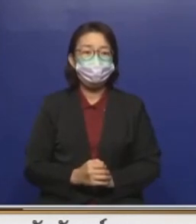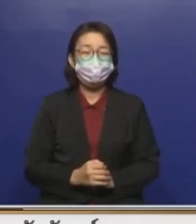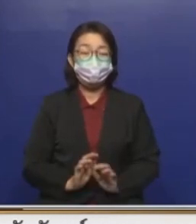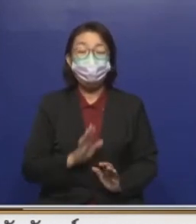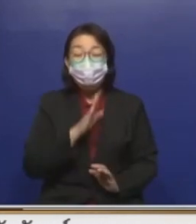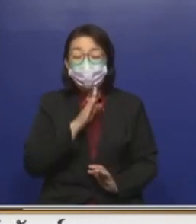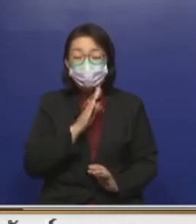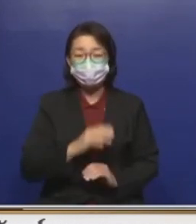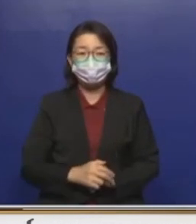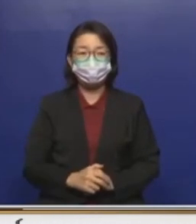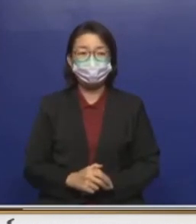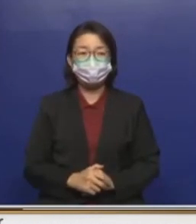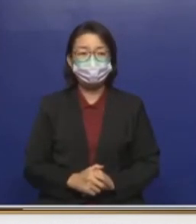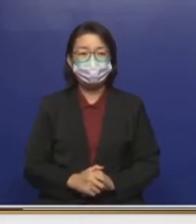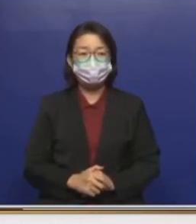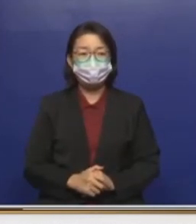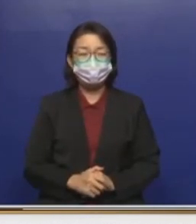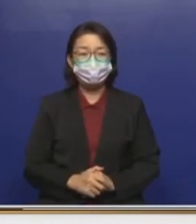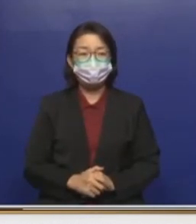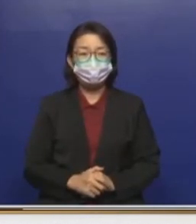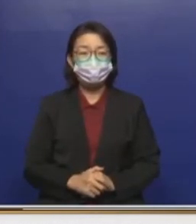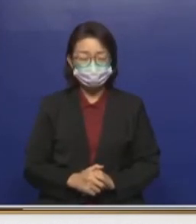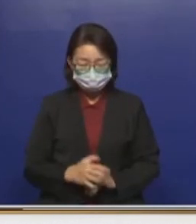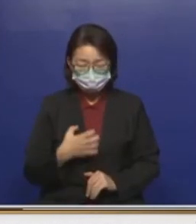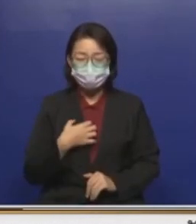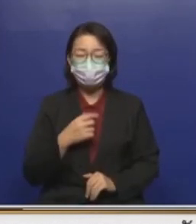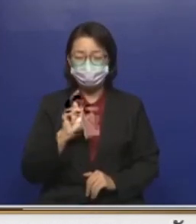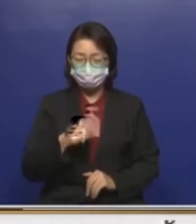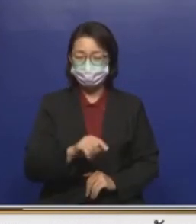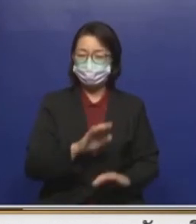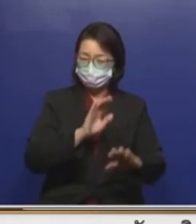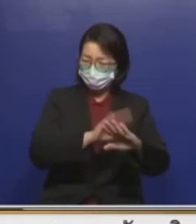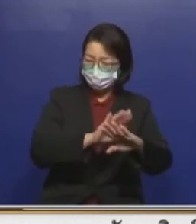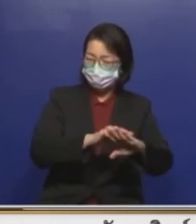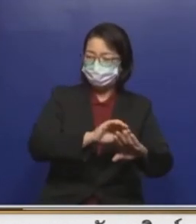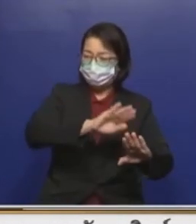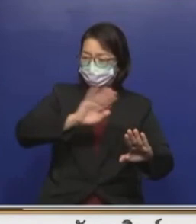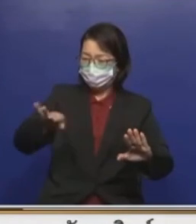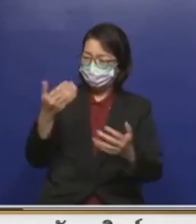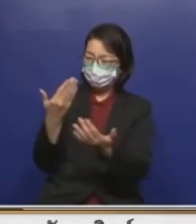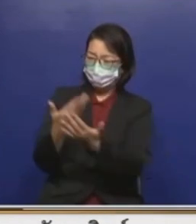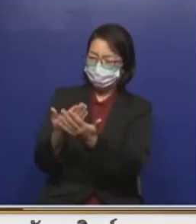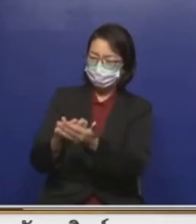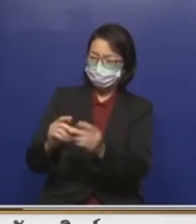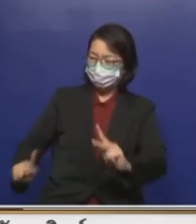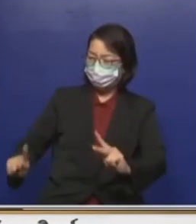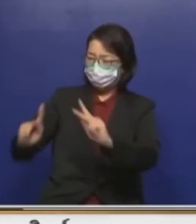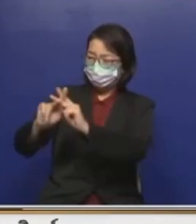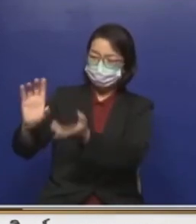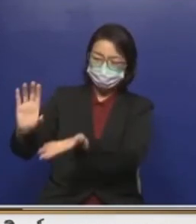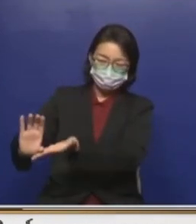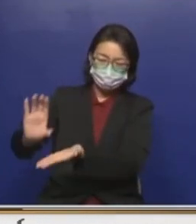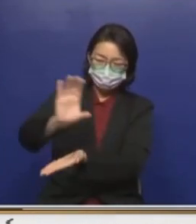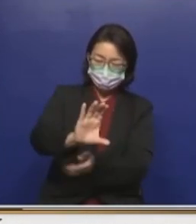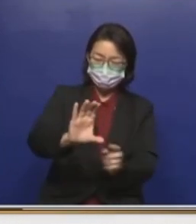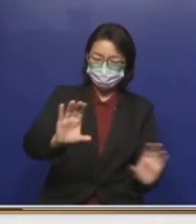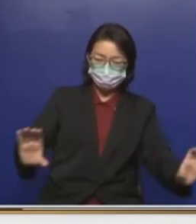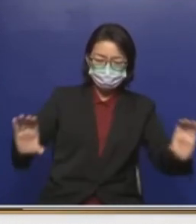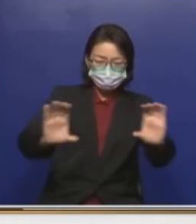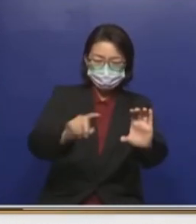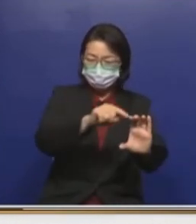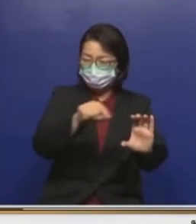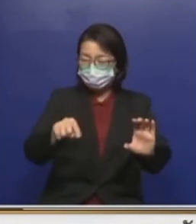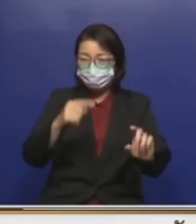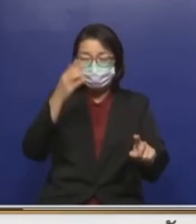านแล้วก็ควรจะเรียกร้องไปยังสำนักงบประมาณค่ะหากทั้งสองท่านยังไม่ตระหนักนะคะ